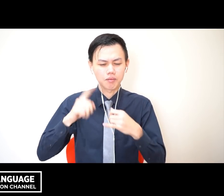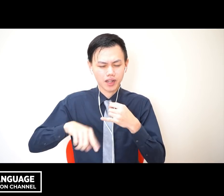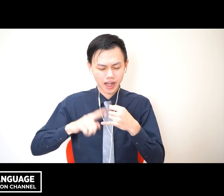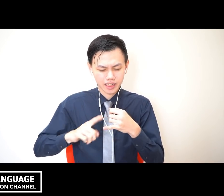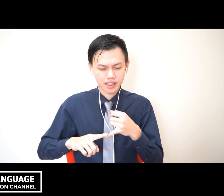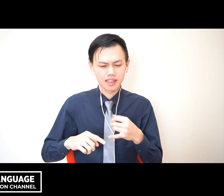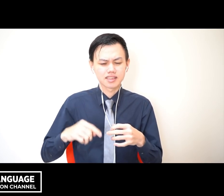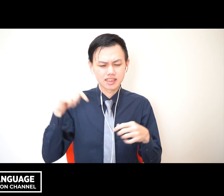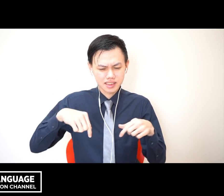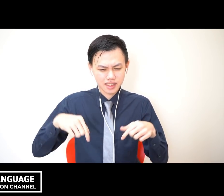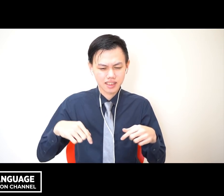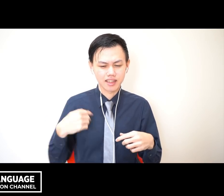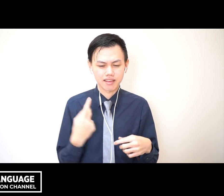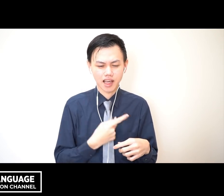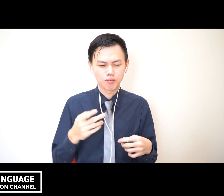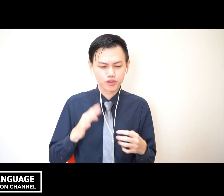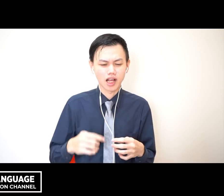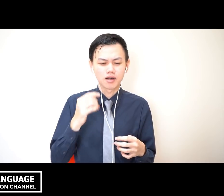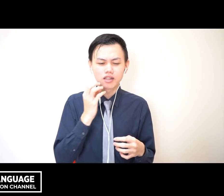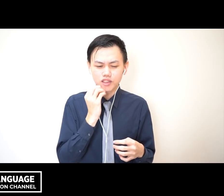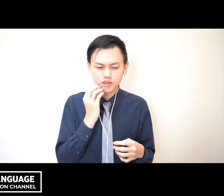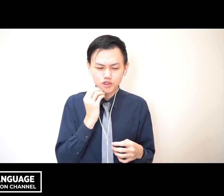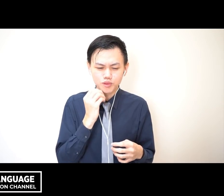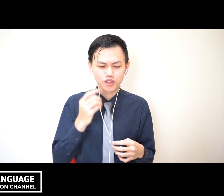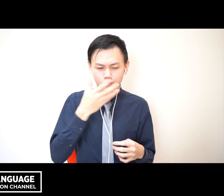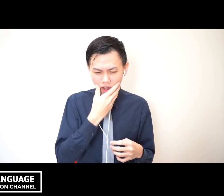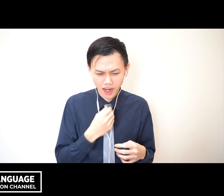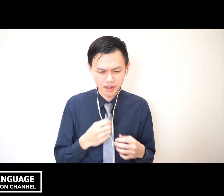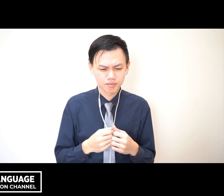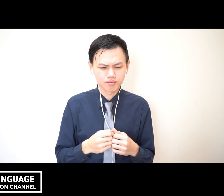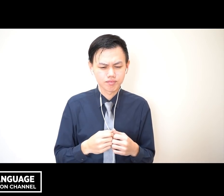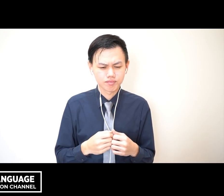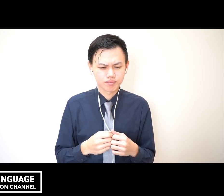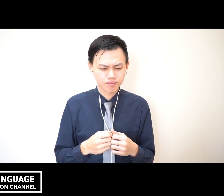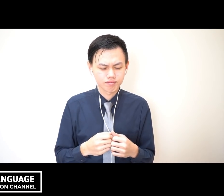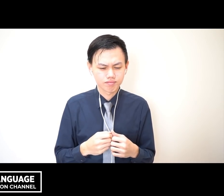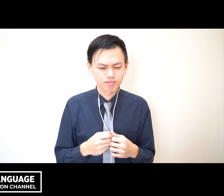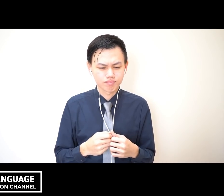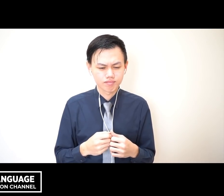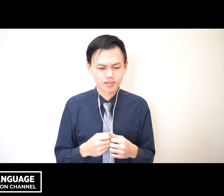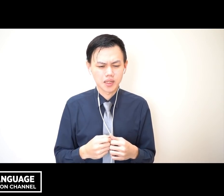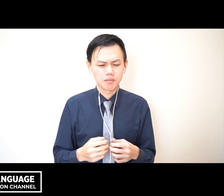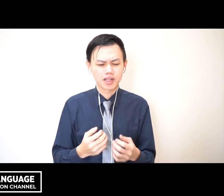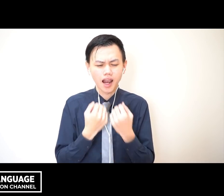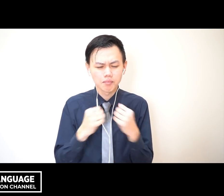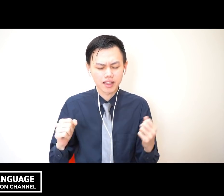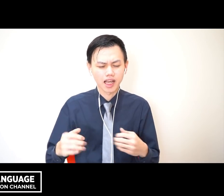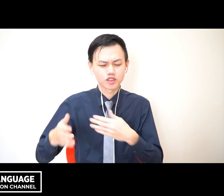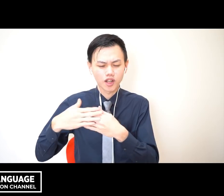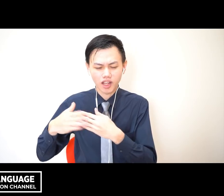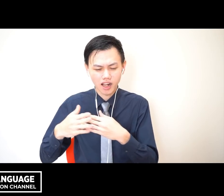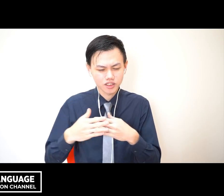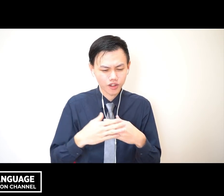Selamat. Bahwa Dia datang ke dunia untuk menyelamatkan saudara dan saya. And I absolutely believe that with all my